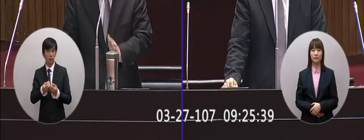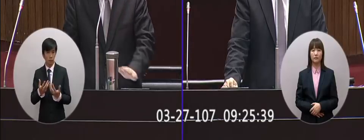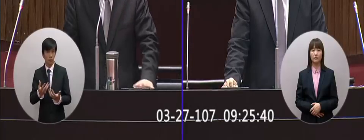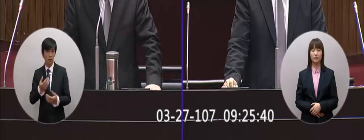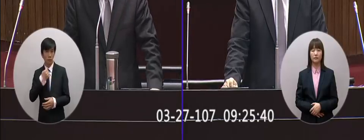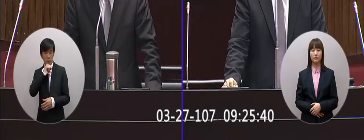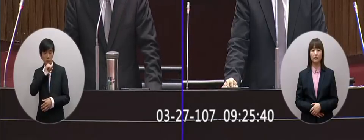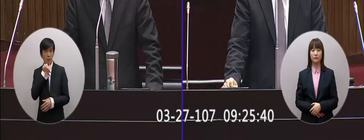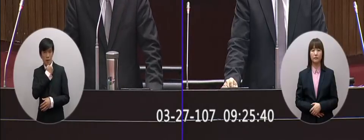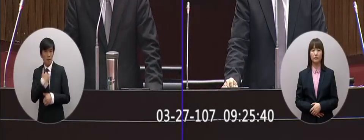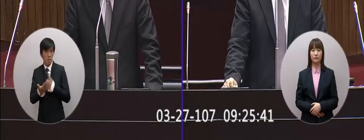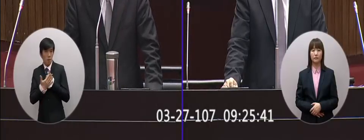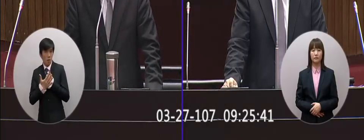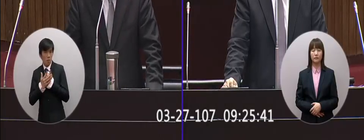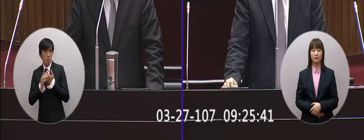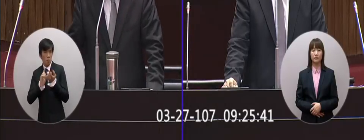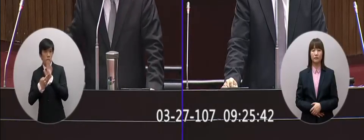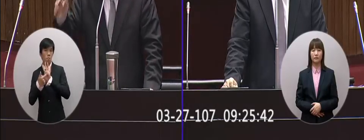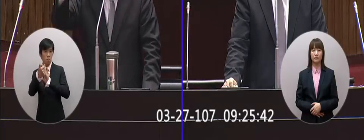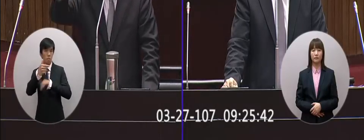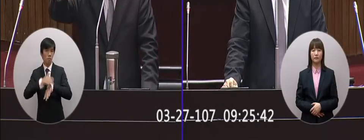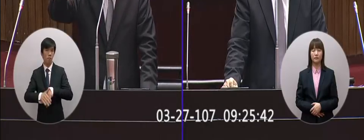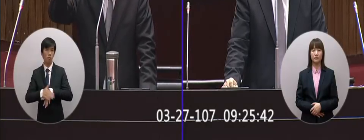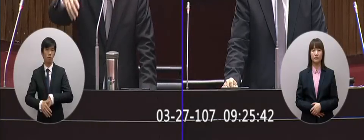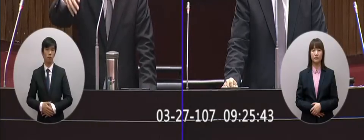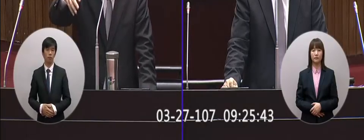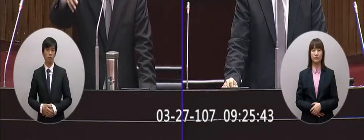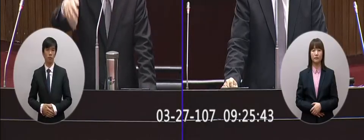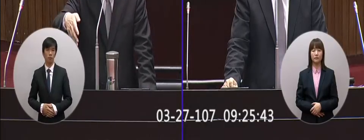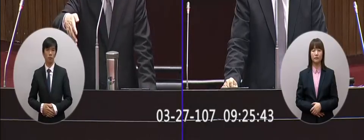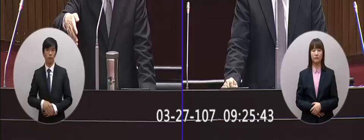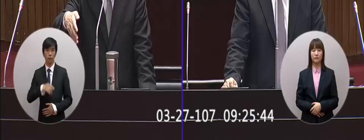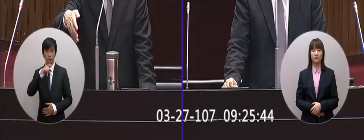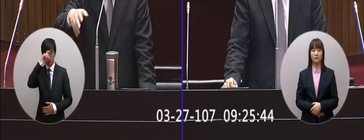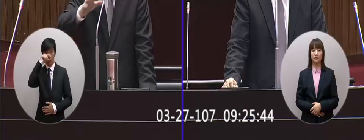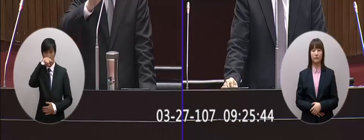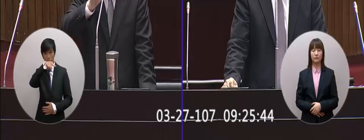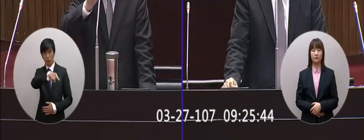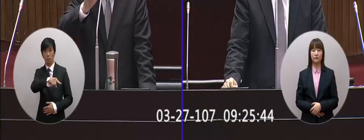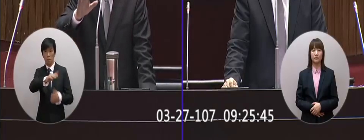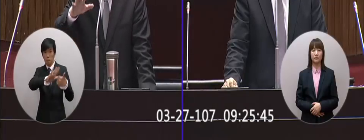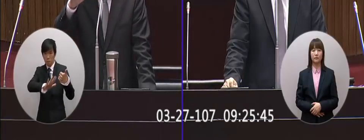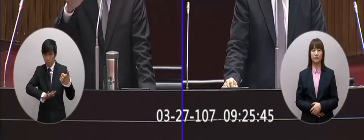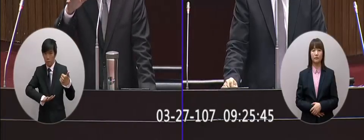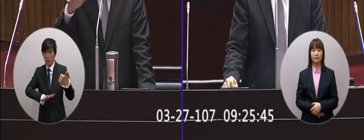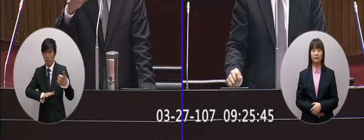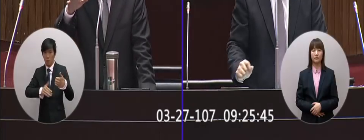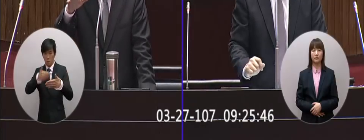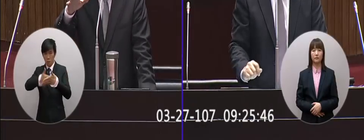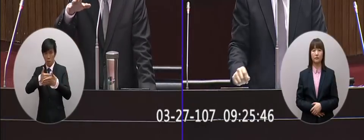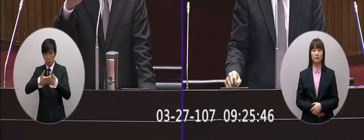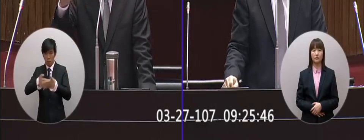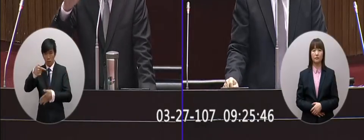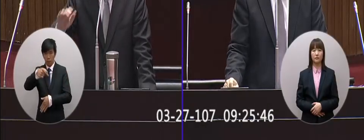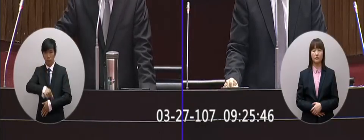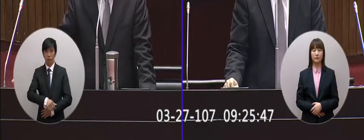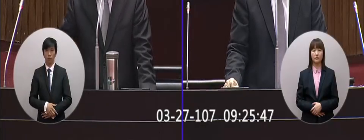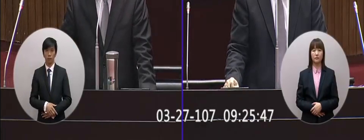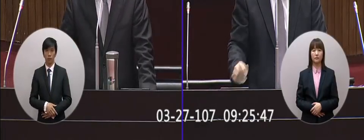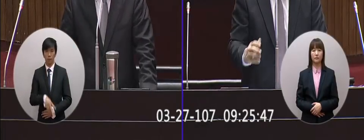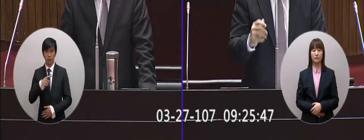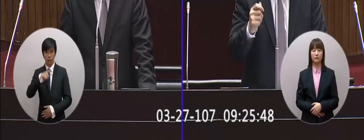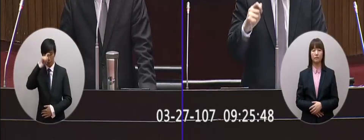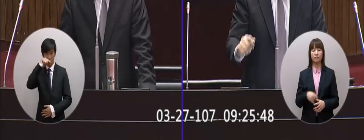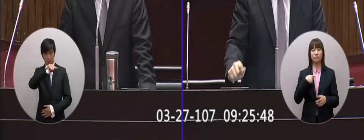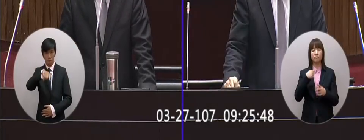湾的一个转变的契机。我们将伤害影响降到最低，那我们也希望从中 好得到一些